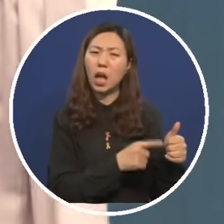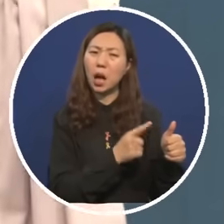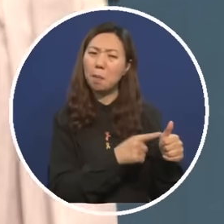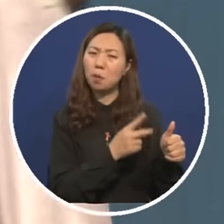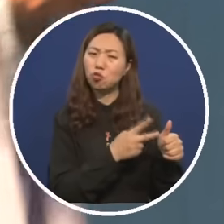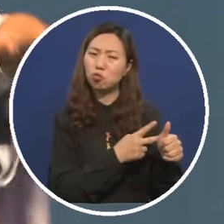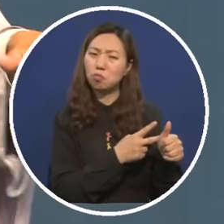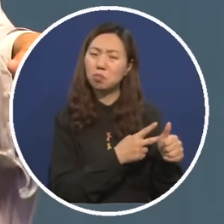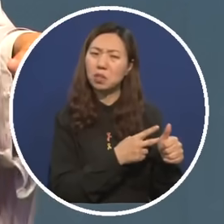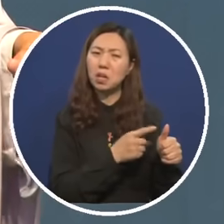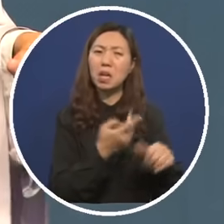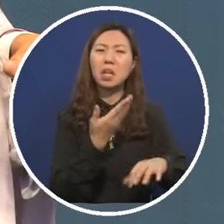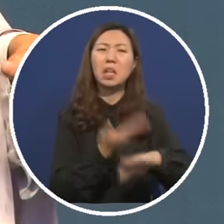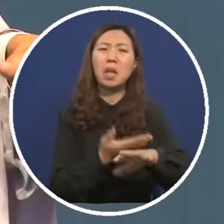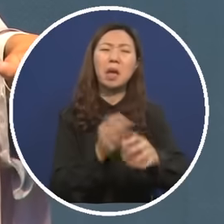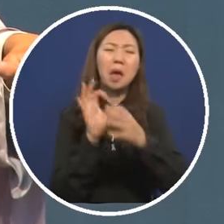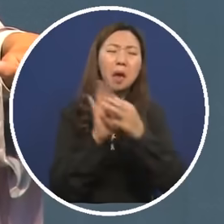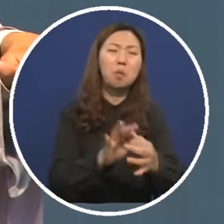내 살은 건데.